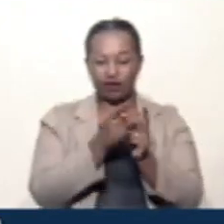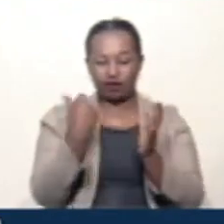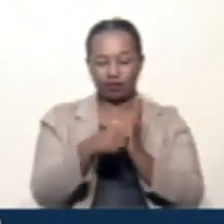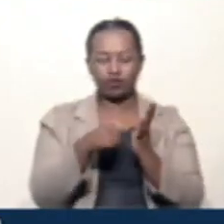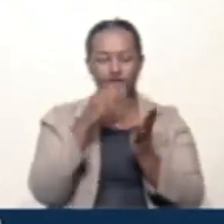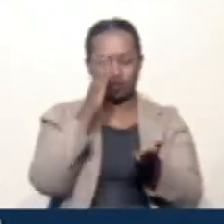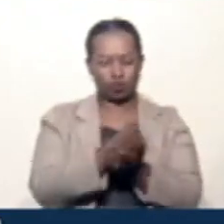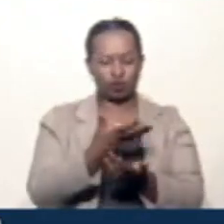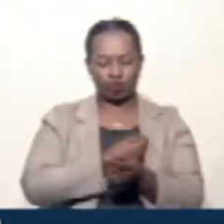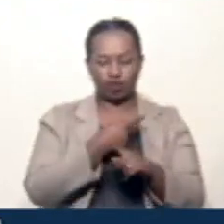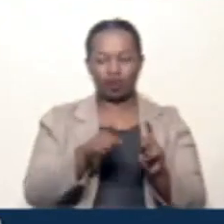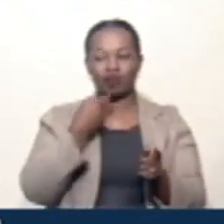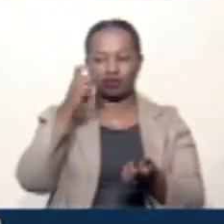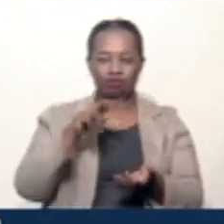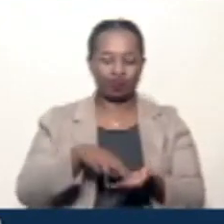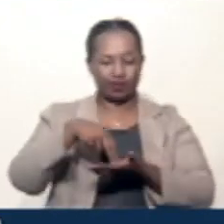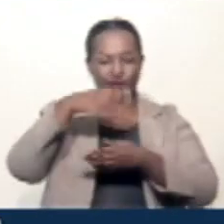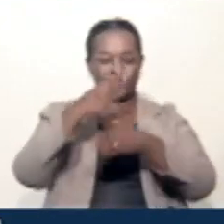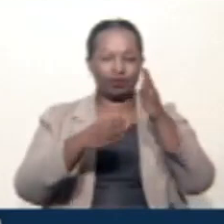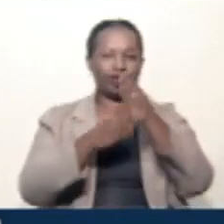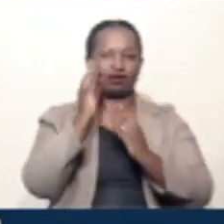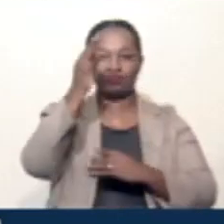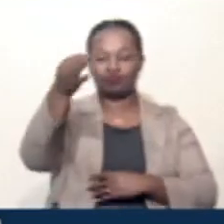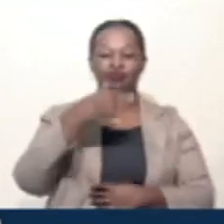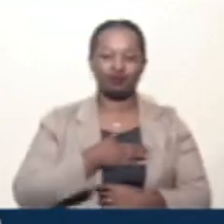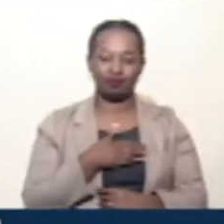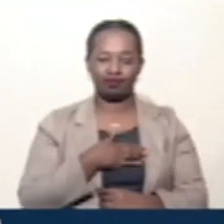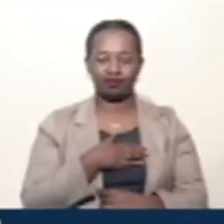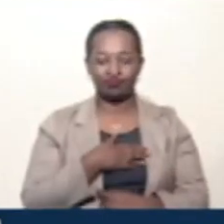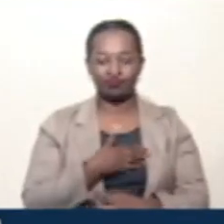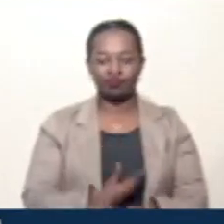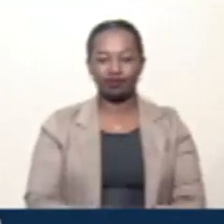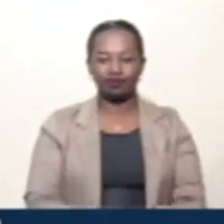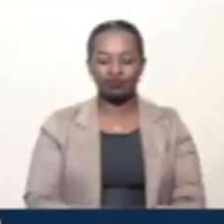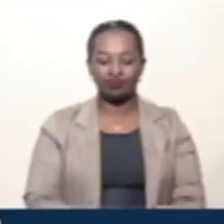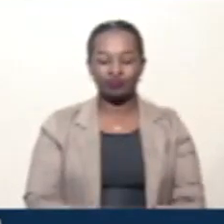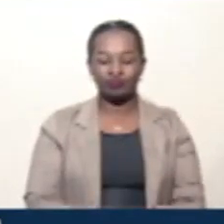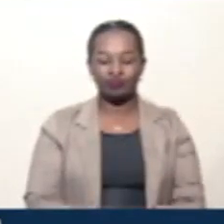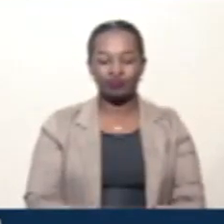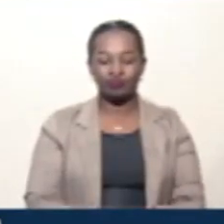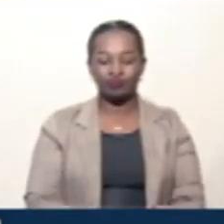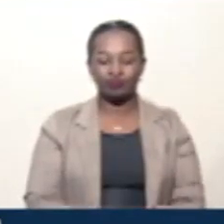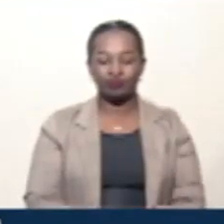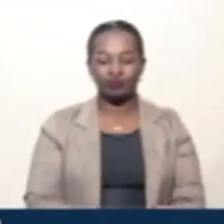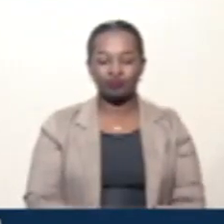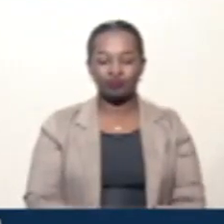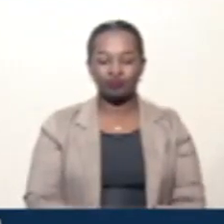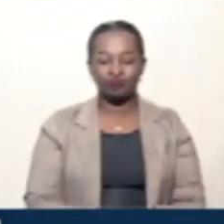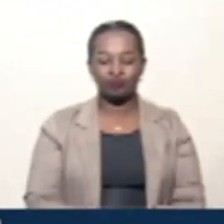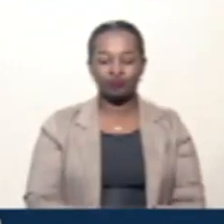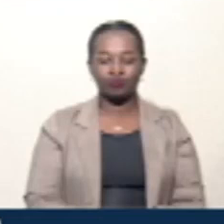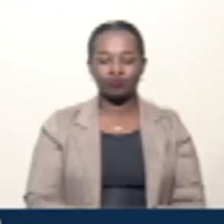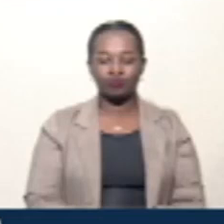tugomba guhaguruka tukubaka hazaza hacu nous devons nous lever bâtir notre avenir je suis vraiment très content et je rends